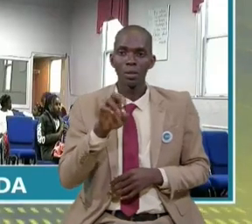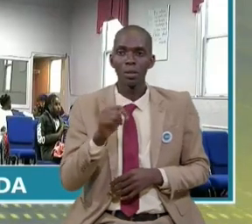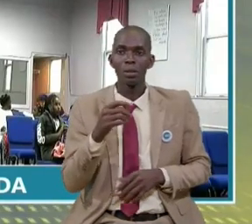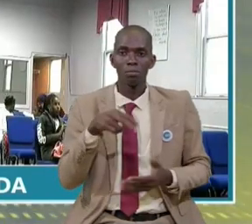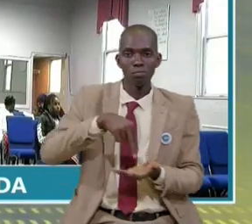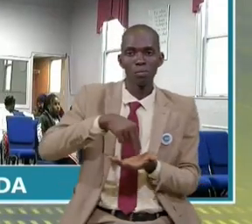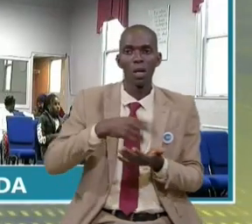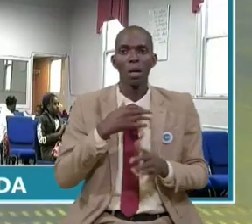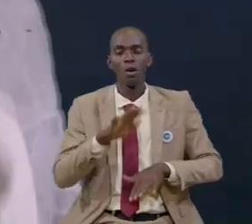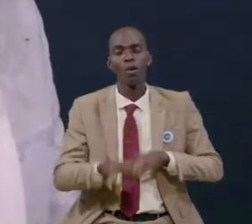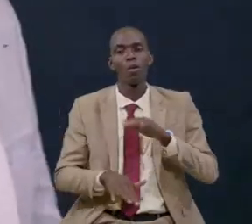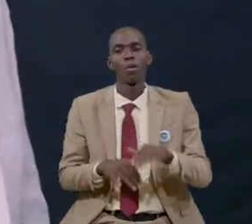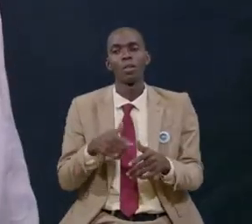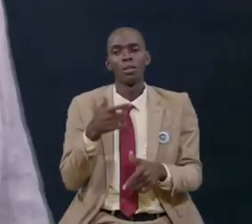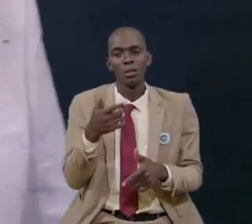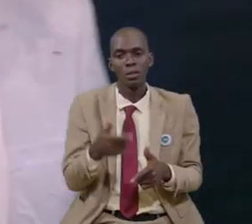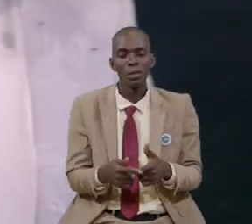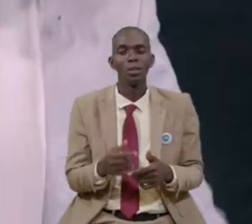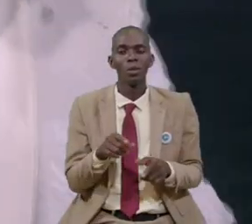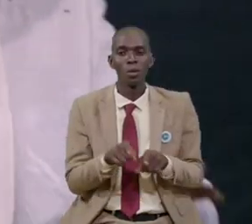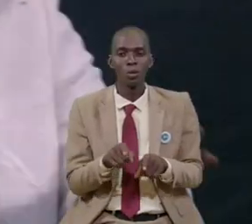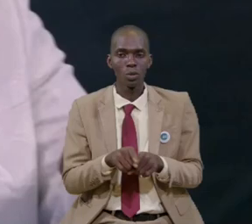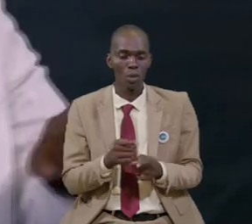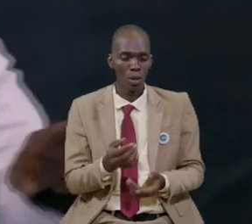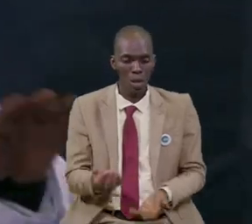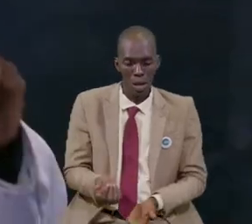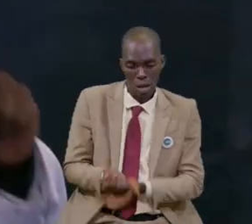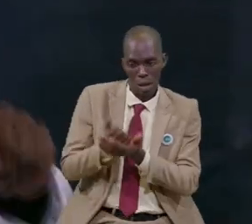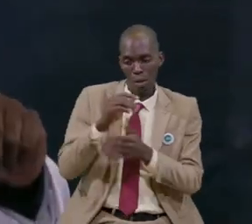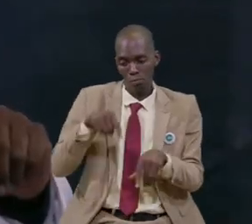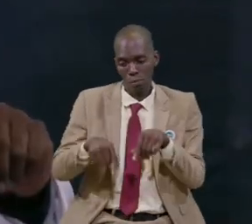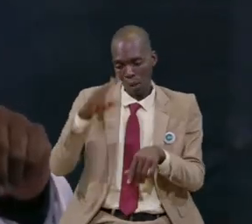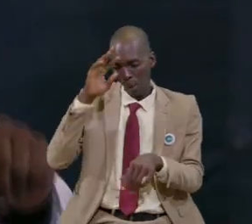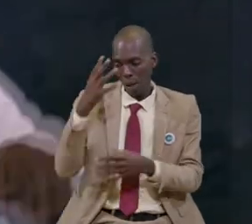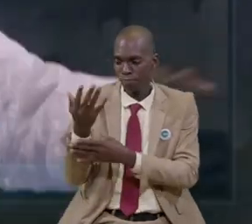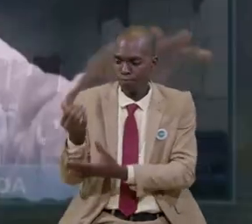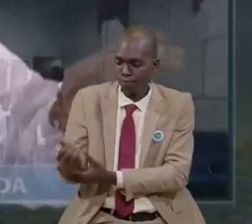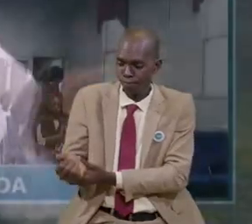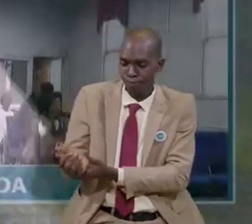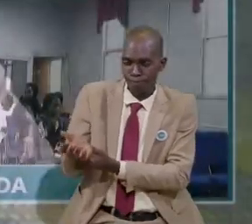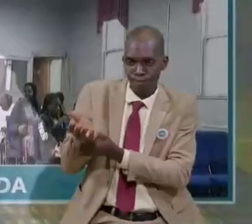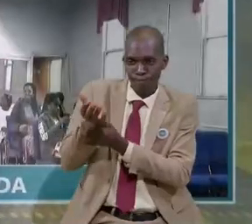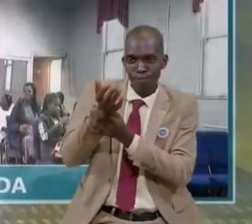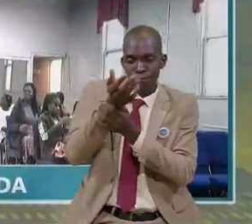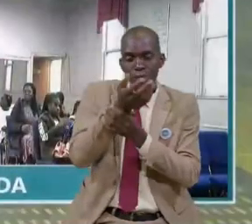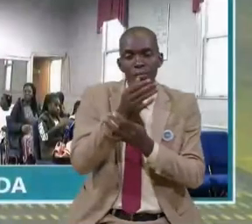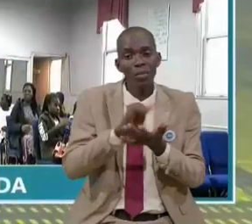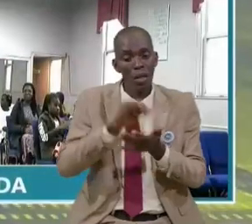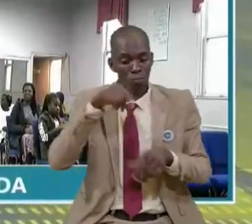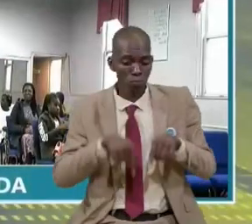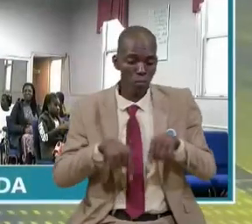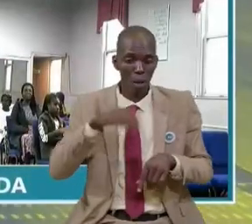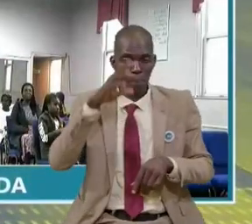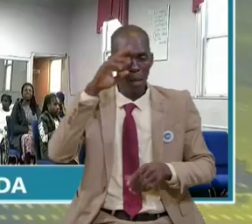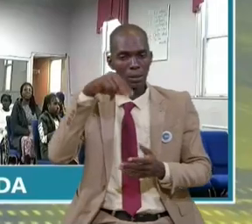puis il l'a tenu par la main et l'a relevé. Et d'un seul bond, l'homme s'est levé et commencé